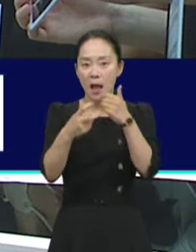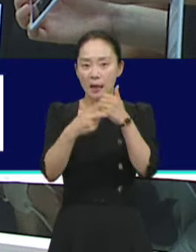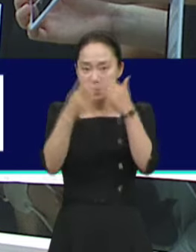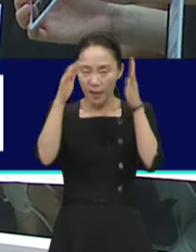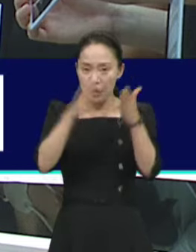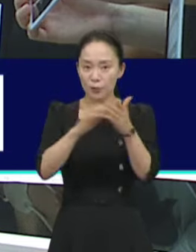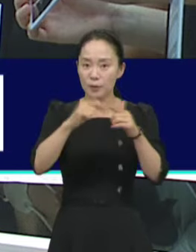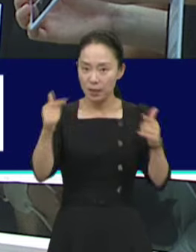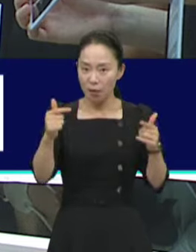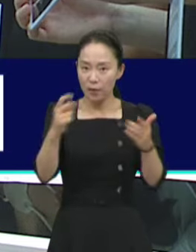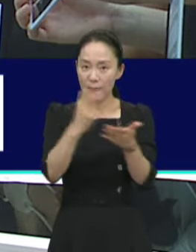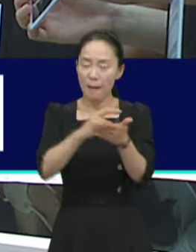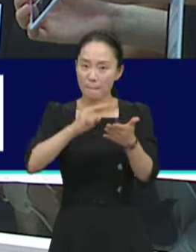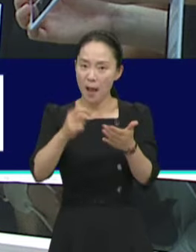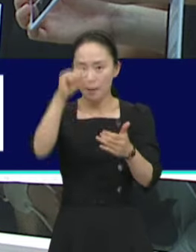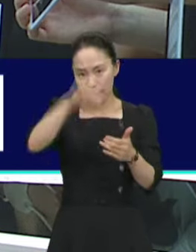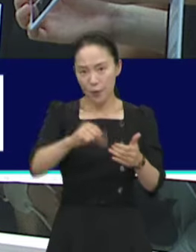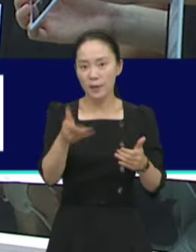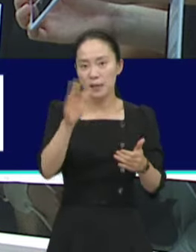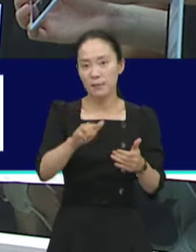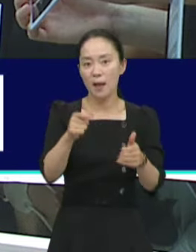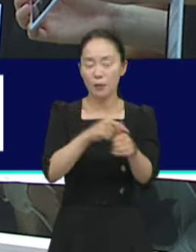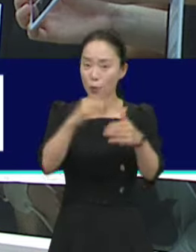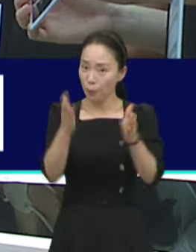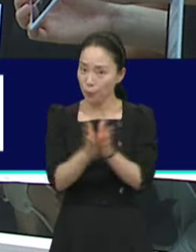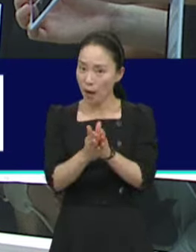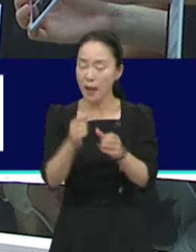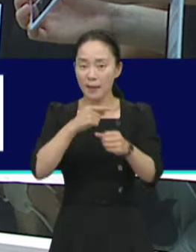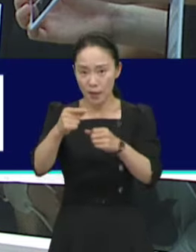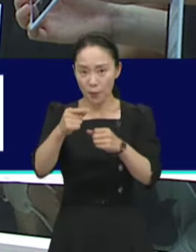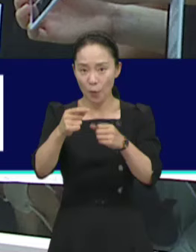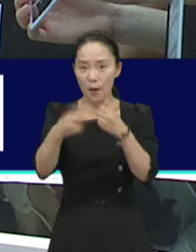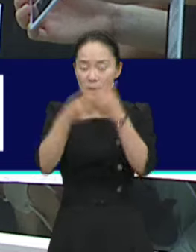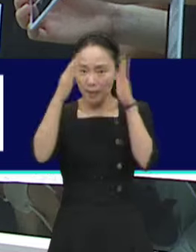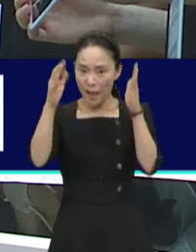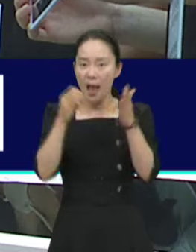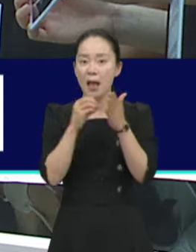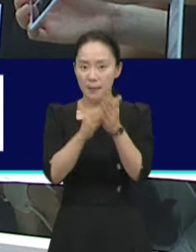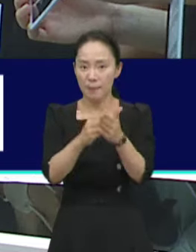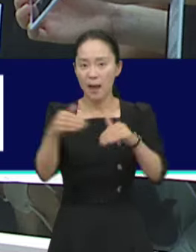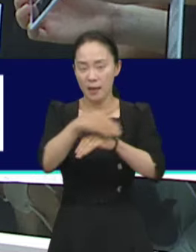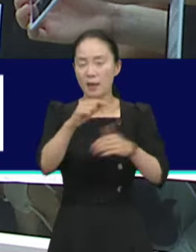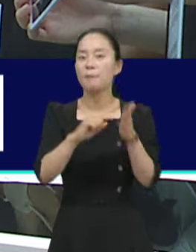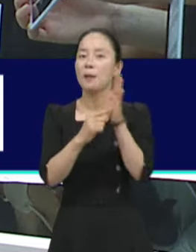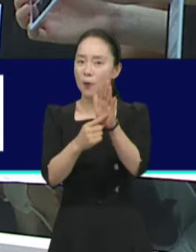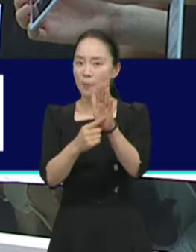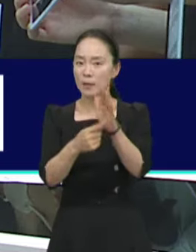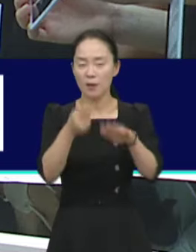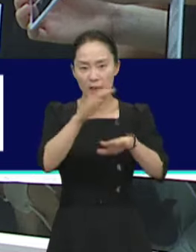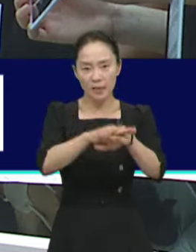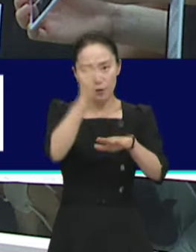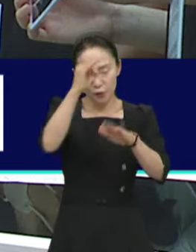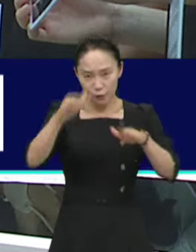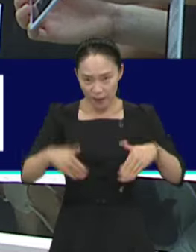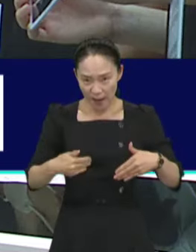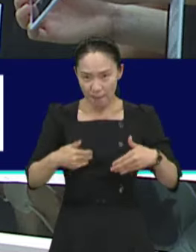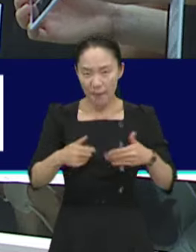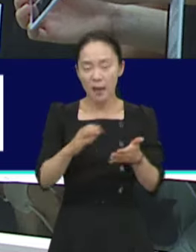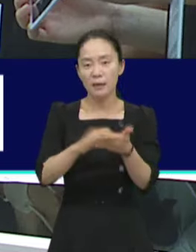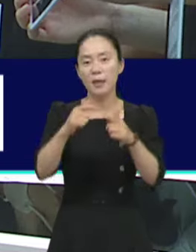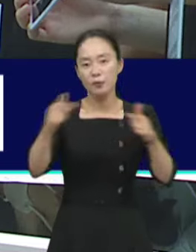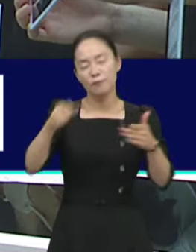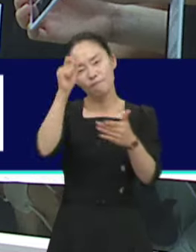심의가 부결됐지만 교육부가 내년도 의대 입학 전형 계획을 발표하면서 사실상 대전 충남 의대